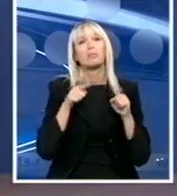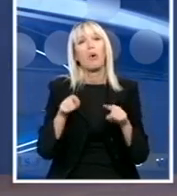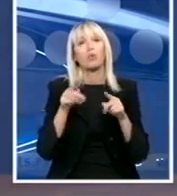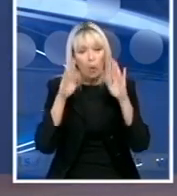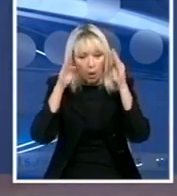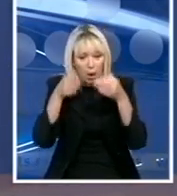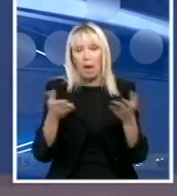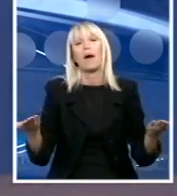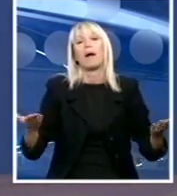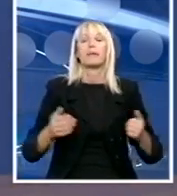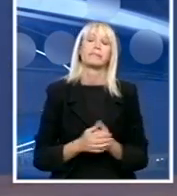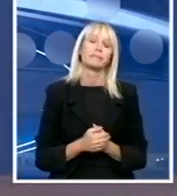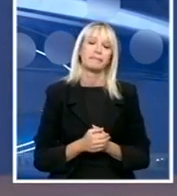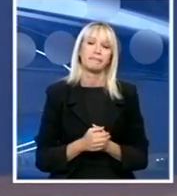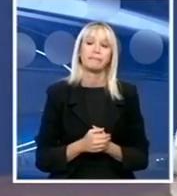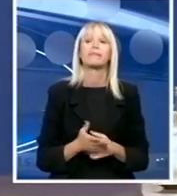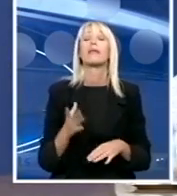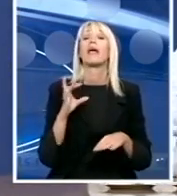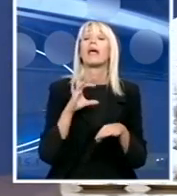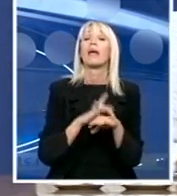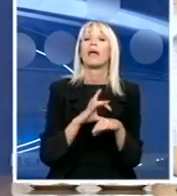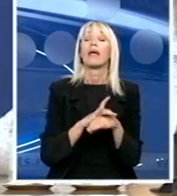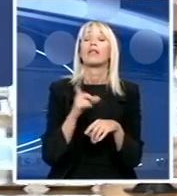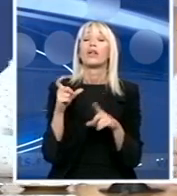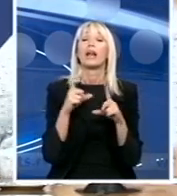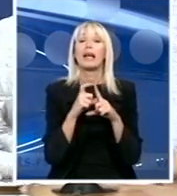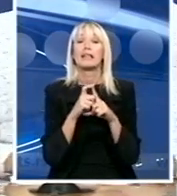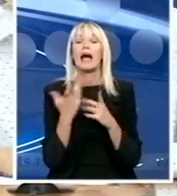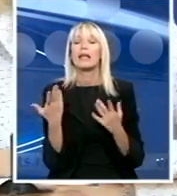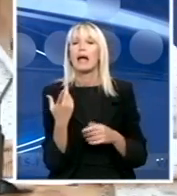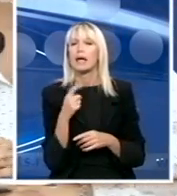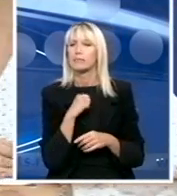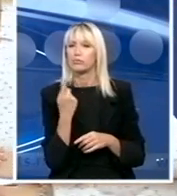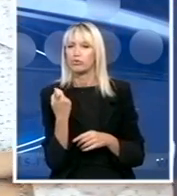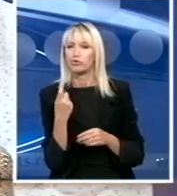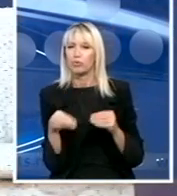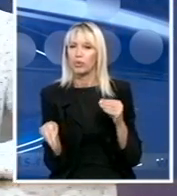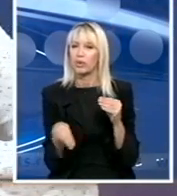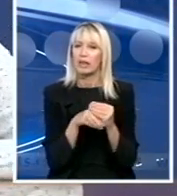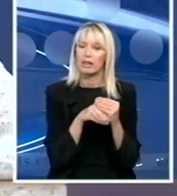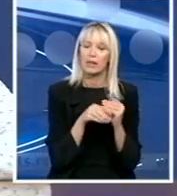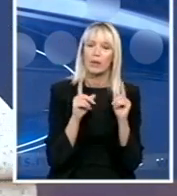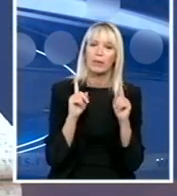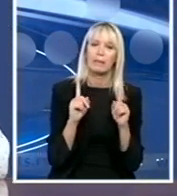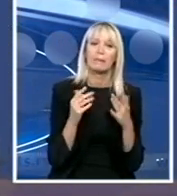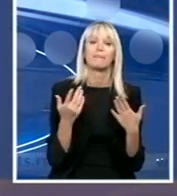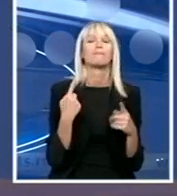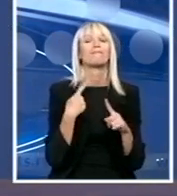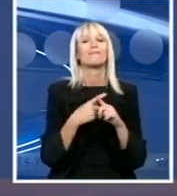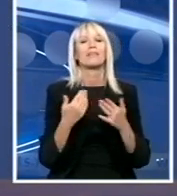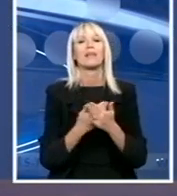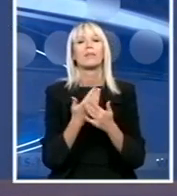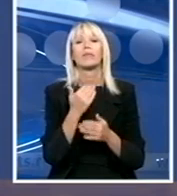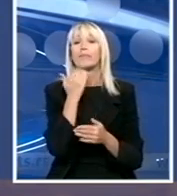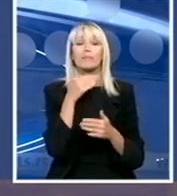Ja bih još samo da, pošto jedan deo pitanja se vaš odnosio i na to, da, trebamo i da ponovimo da svaki